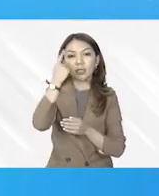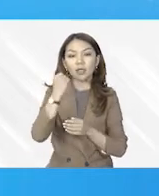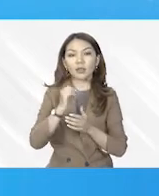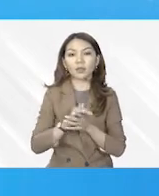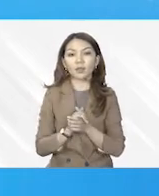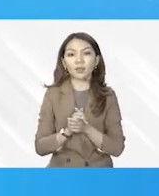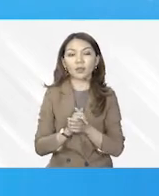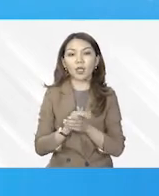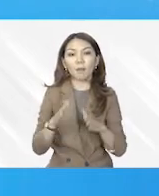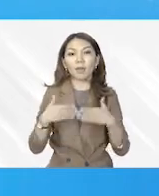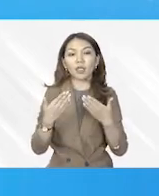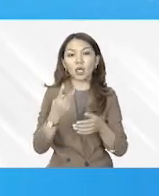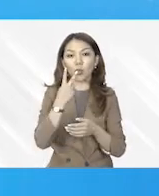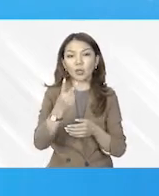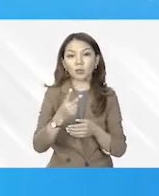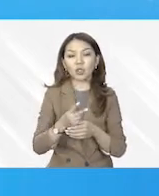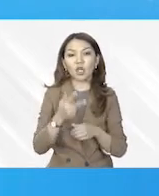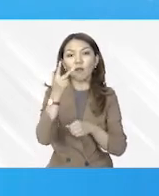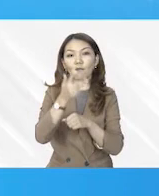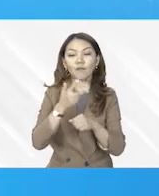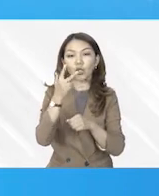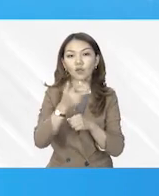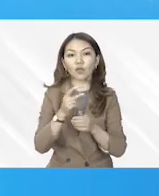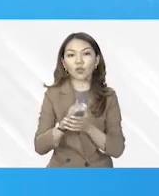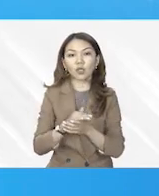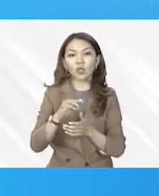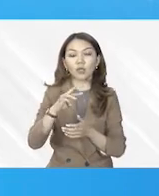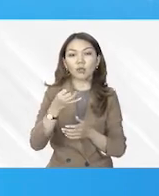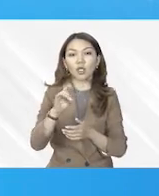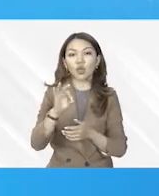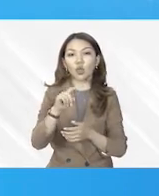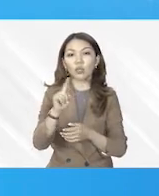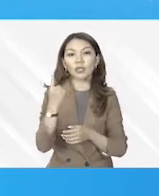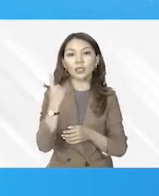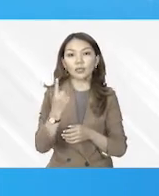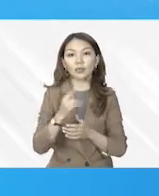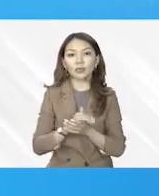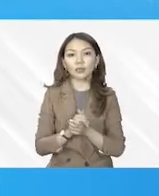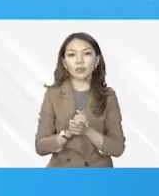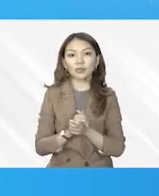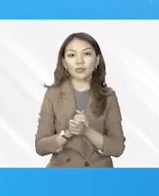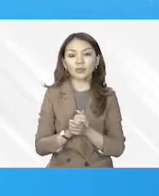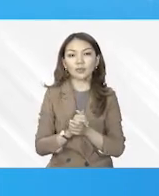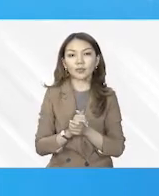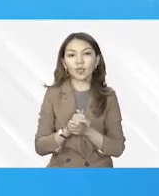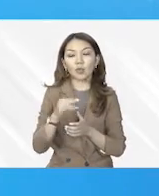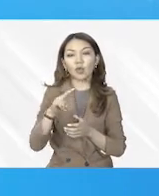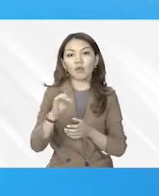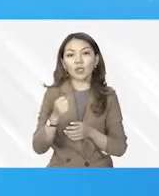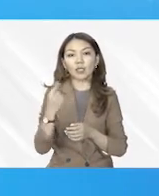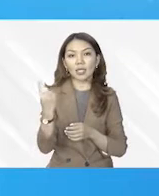знаний предлагаю посмотреть видеофрагмент мейоз 1. Мейоз начинается с